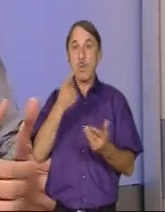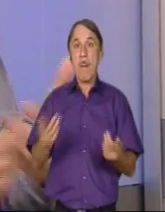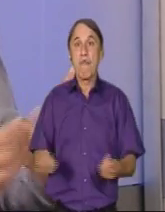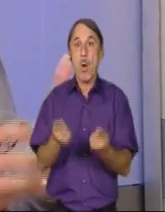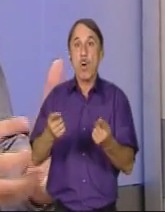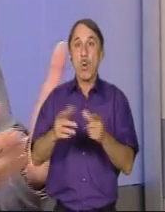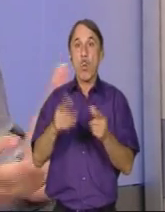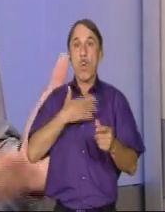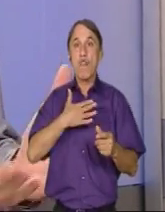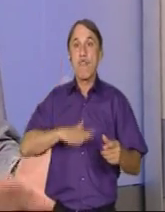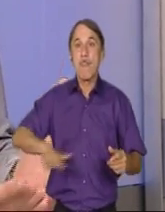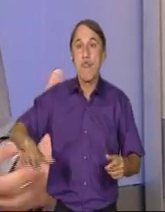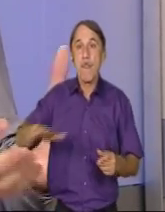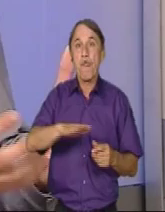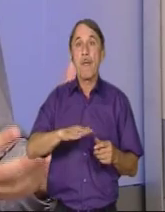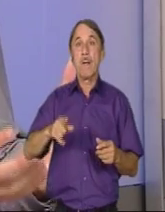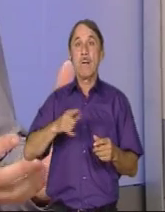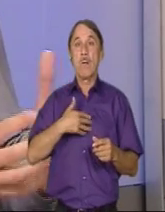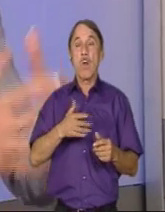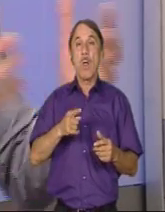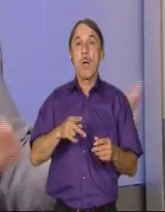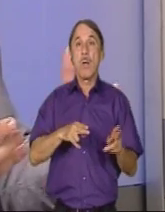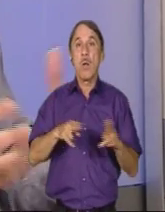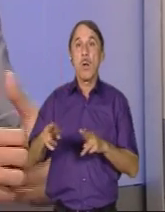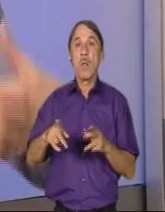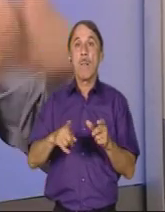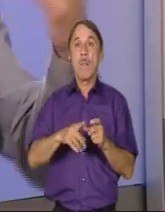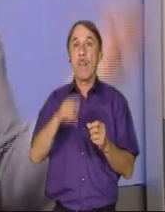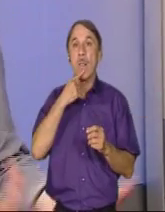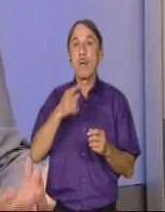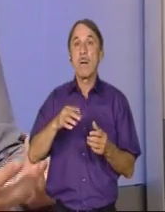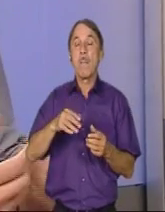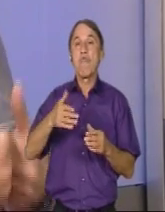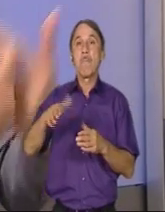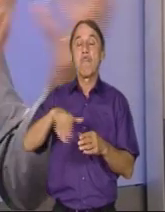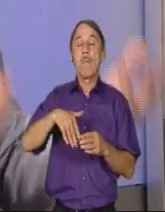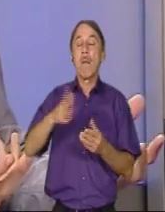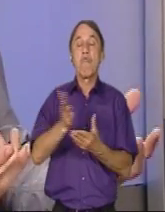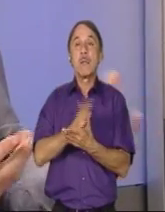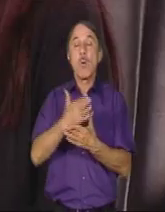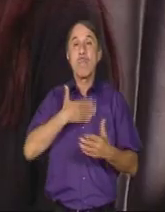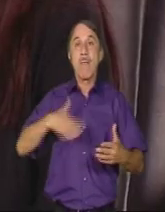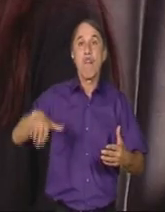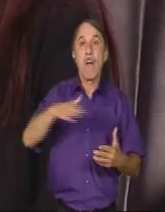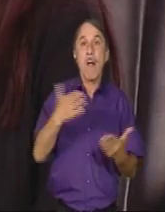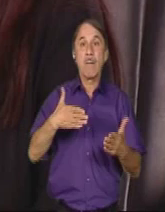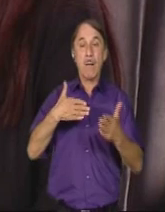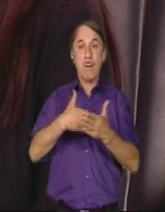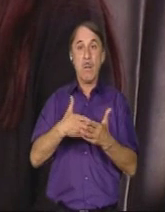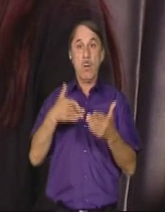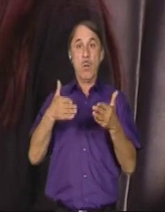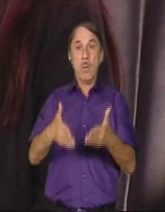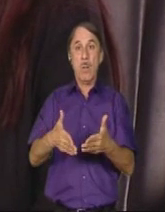se pokreće ovde u našim redovima, u našim krugovima, da naš novac se vrti među nama. Znači, naša ideja